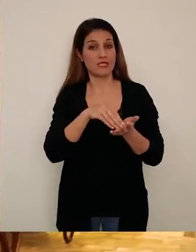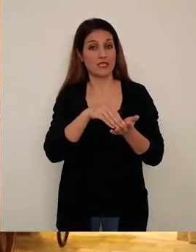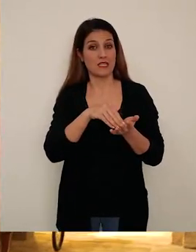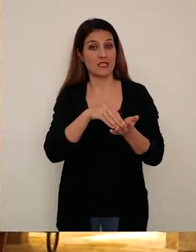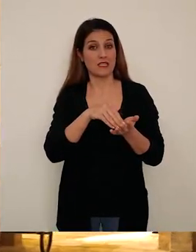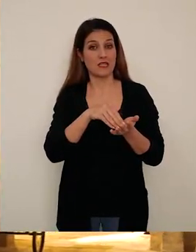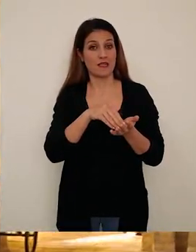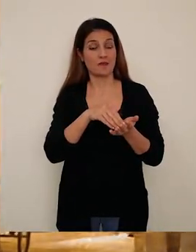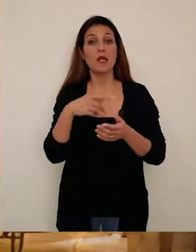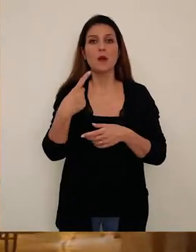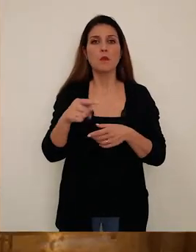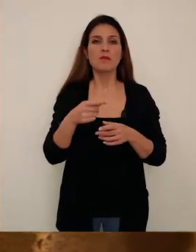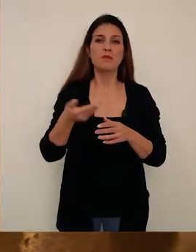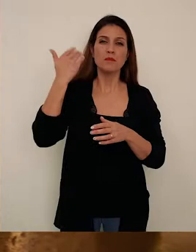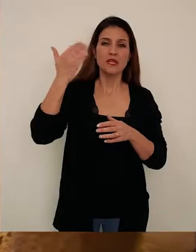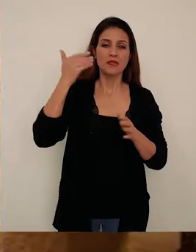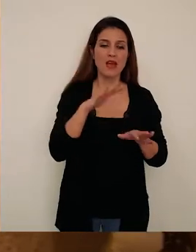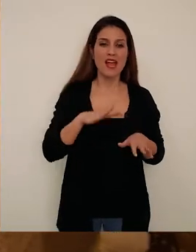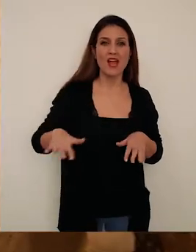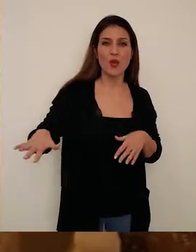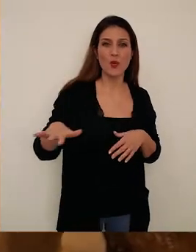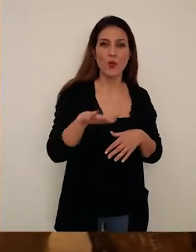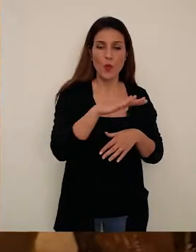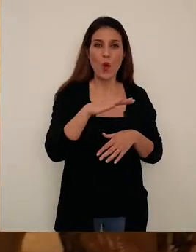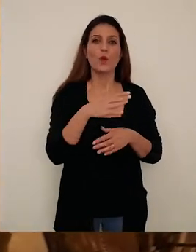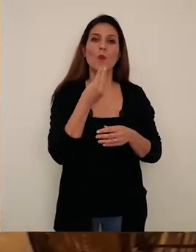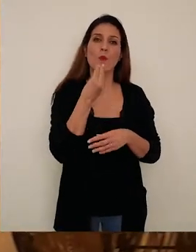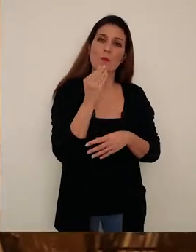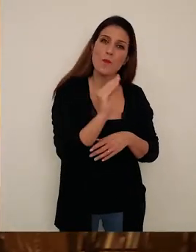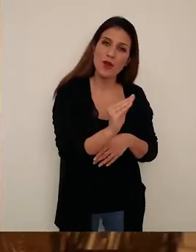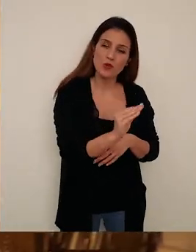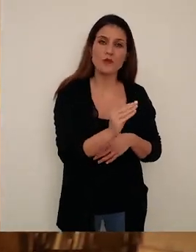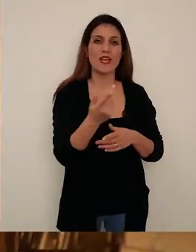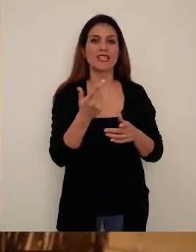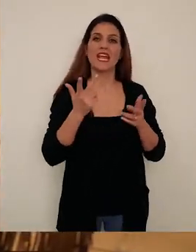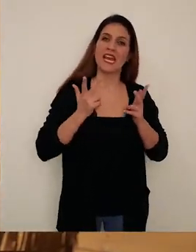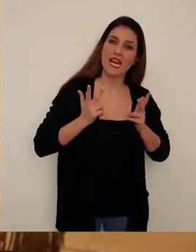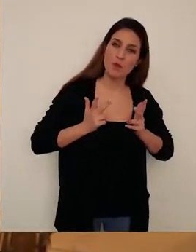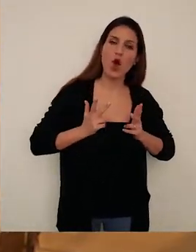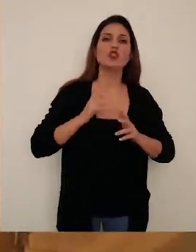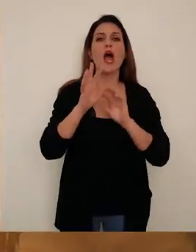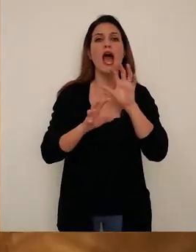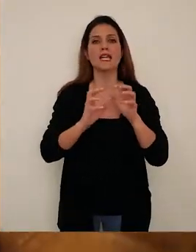Esse erano edifici adibiti al luogo di ricovero, manutenzione, nutrimento e riposo degli animali.